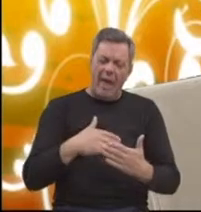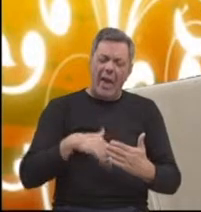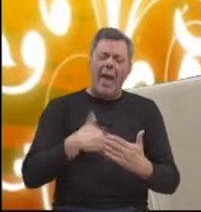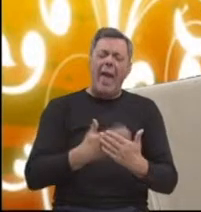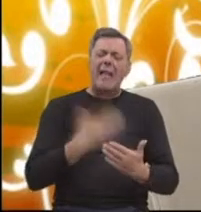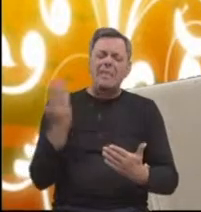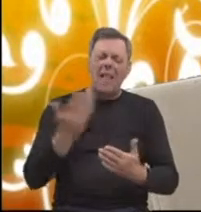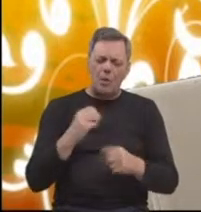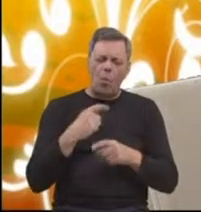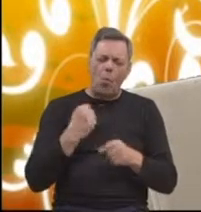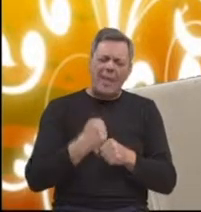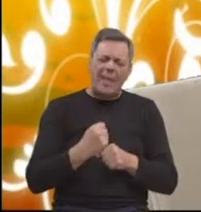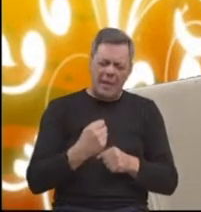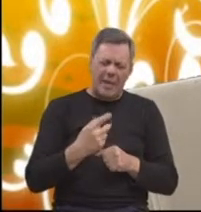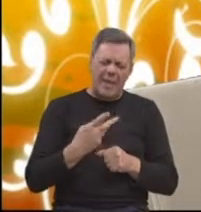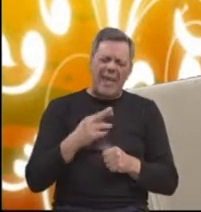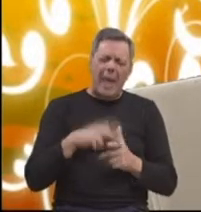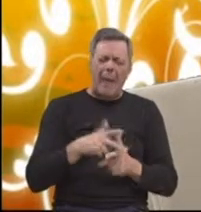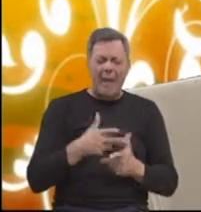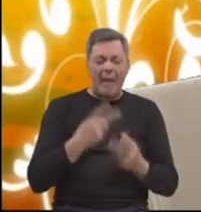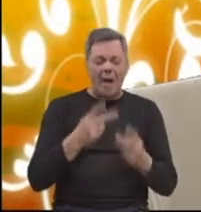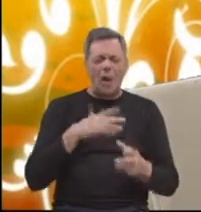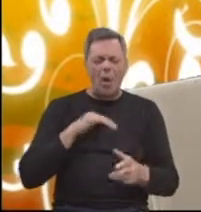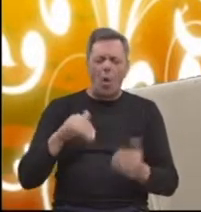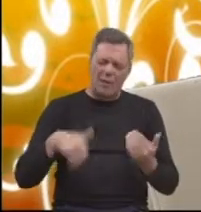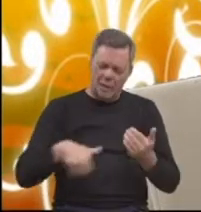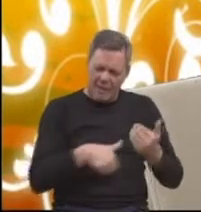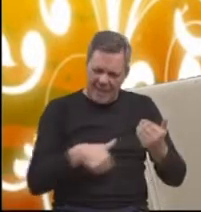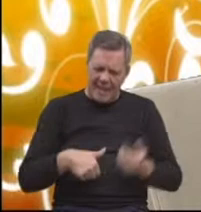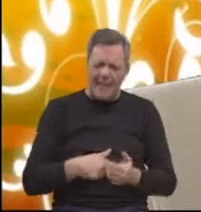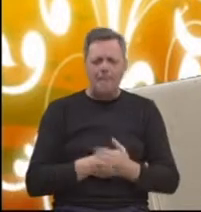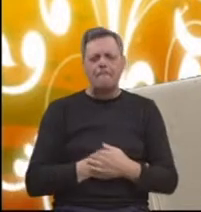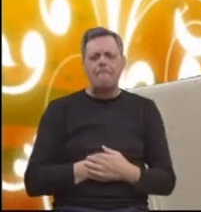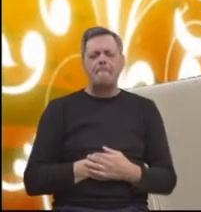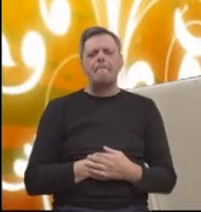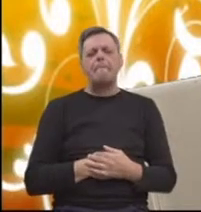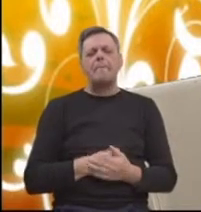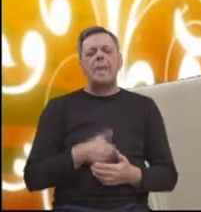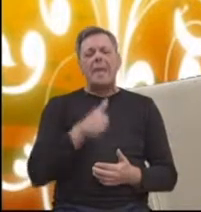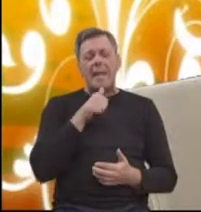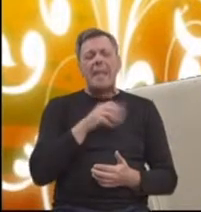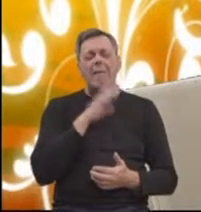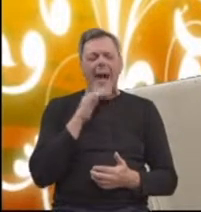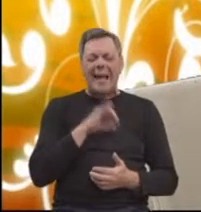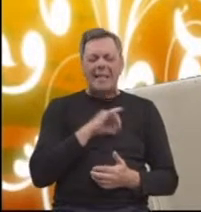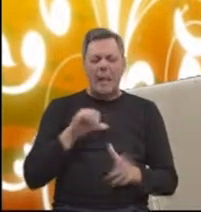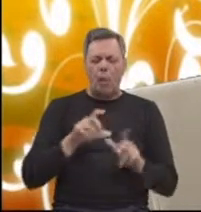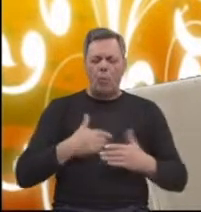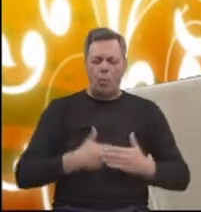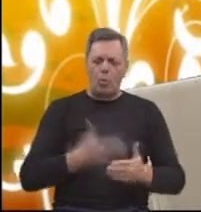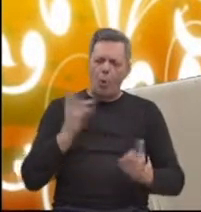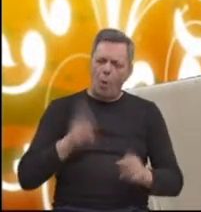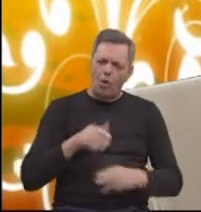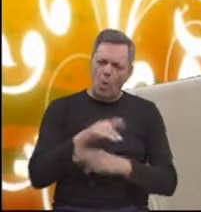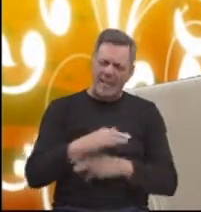kod male djece, tako da ćemo se dotaknuti i te teme. U principu to i da majka već sama u trudnoći može